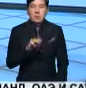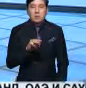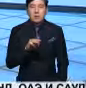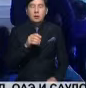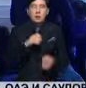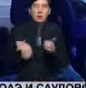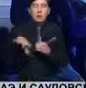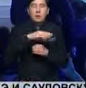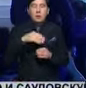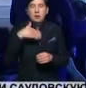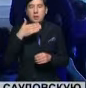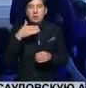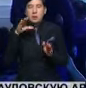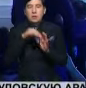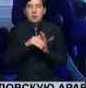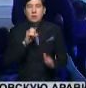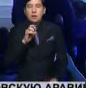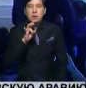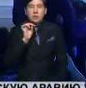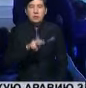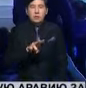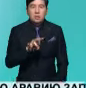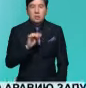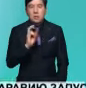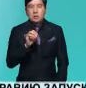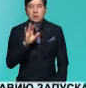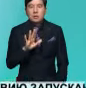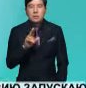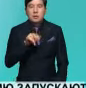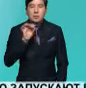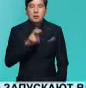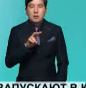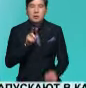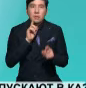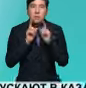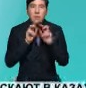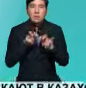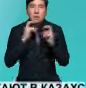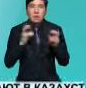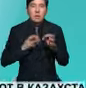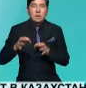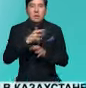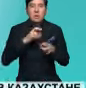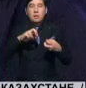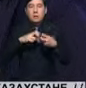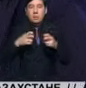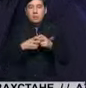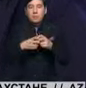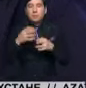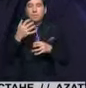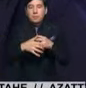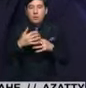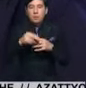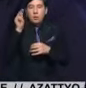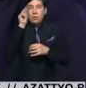прошел с участием спикера мажилиса Ирлана Кушанова, министра просвещения и депутатов парламента. Стороны обсудили актуальные проблемы среднего и профессионального